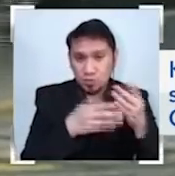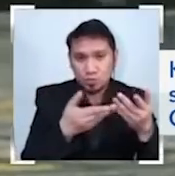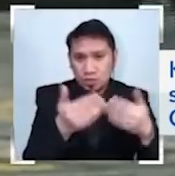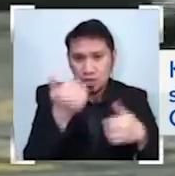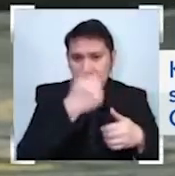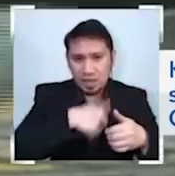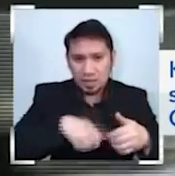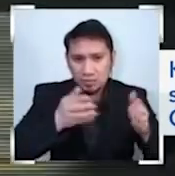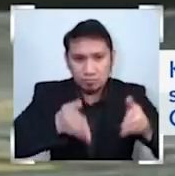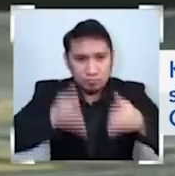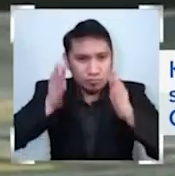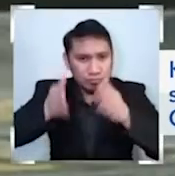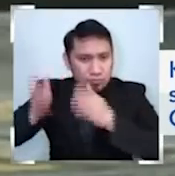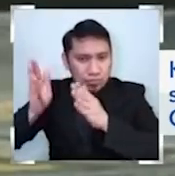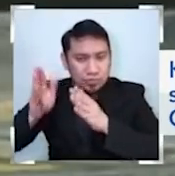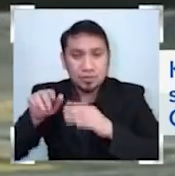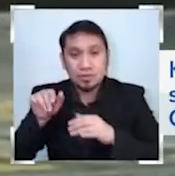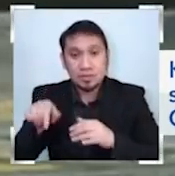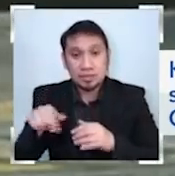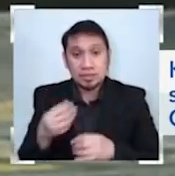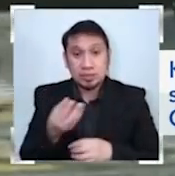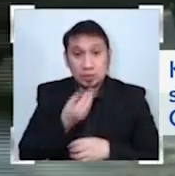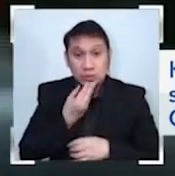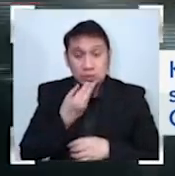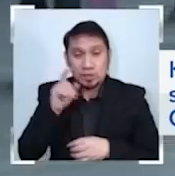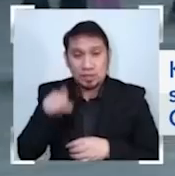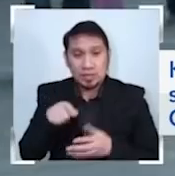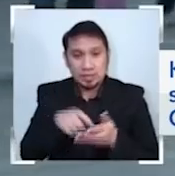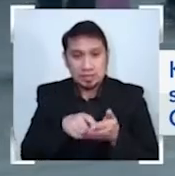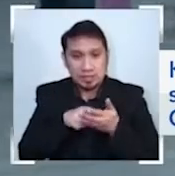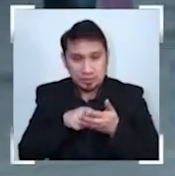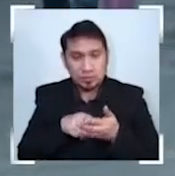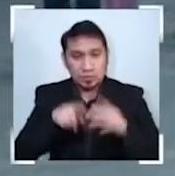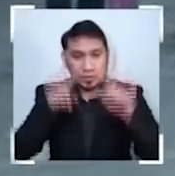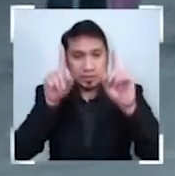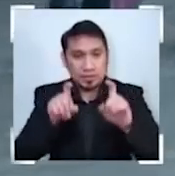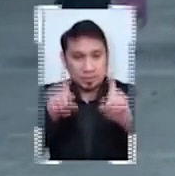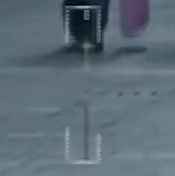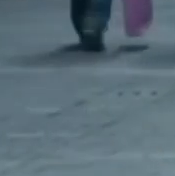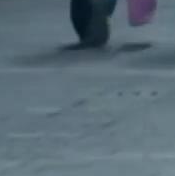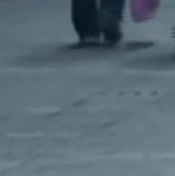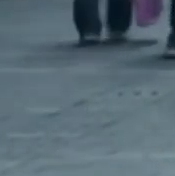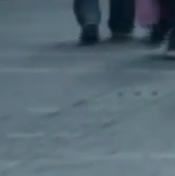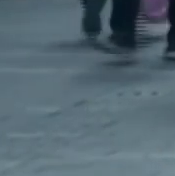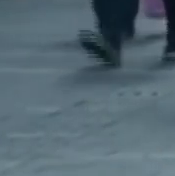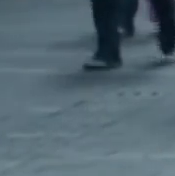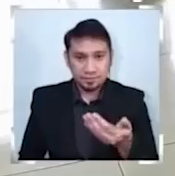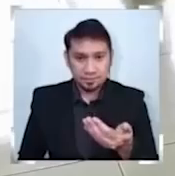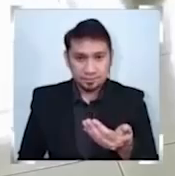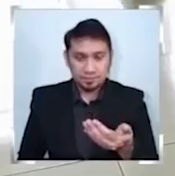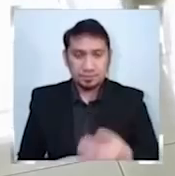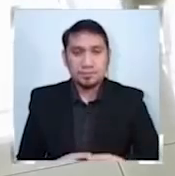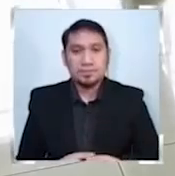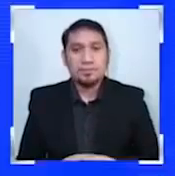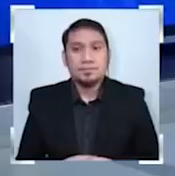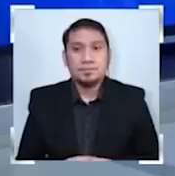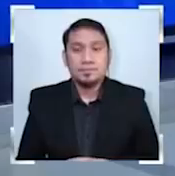uumpisahan na rin sa Hong Kong ang mandatory COVID-19 testing. Ako si JP Soriano, ang inyong saksi.